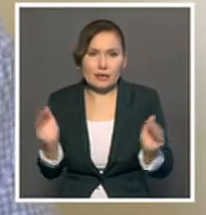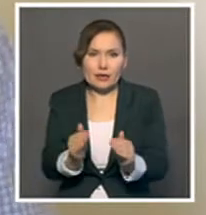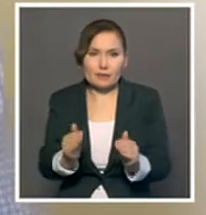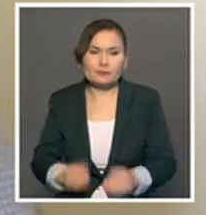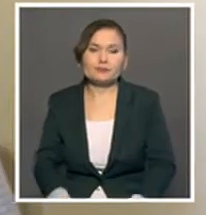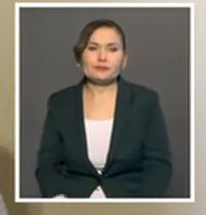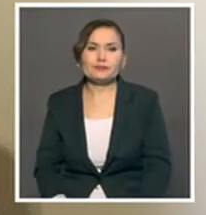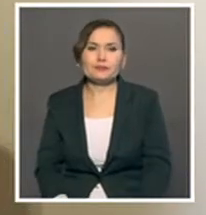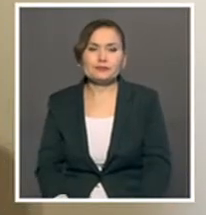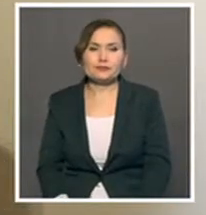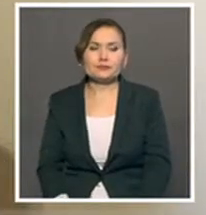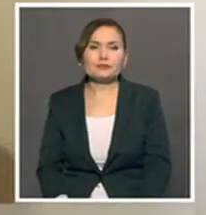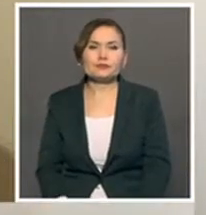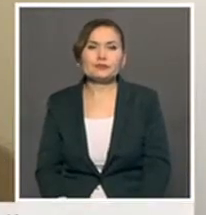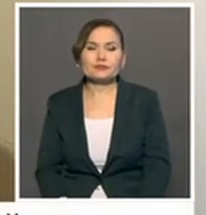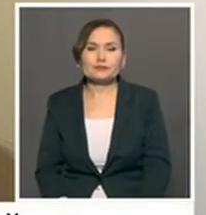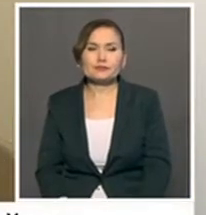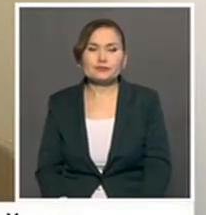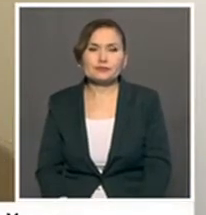41-й, 45-й были